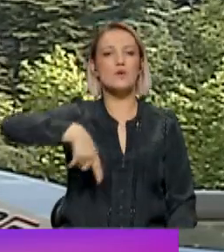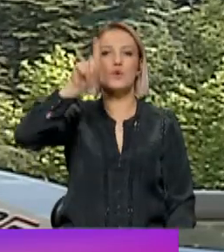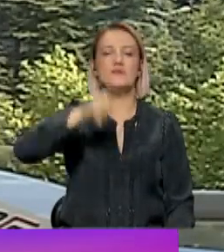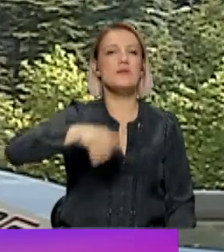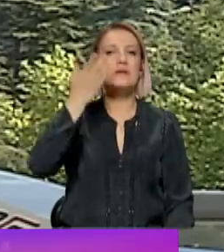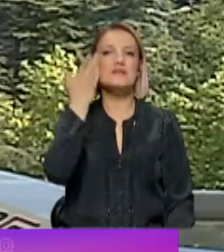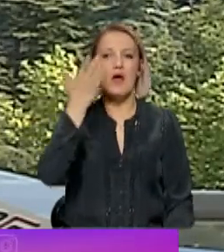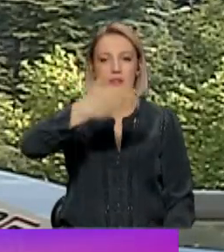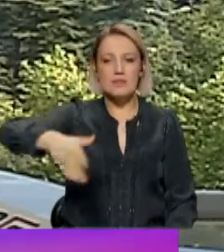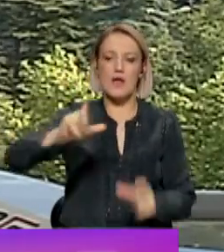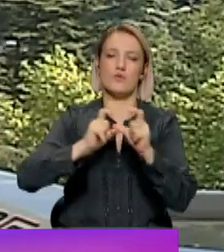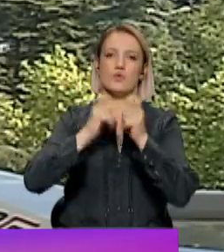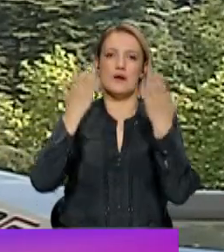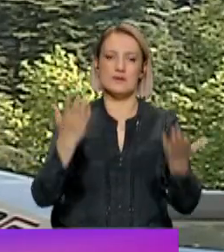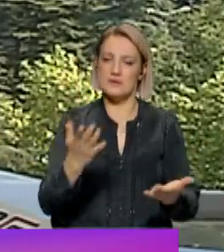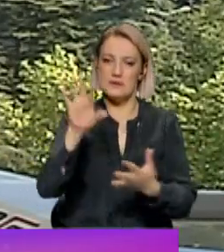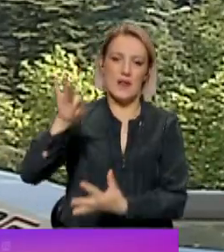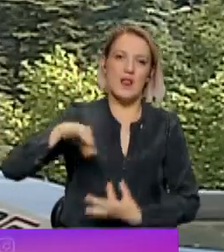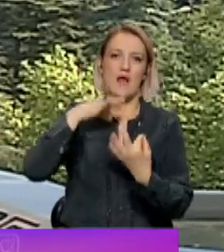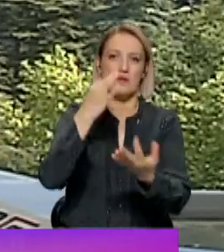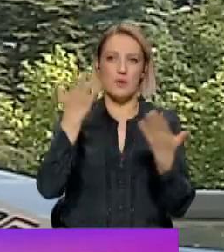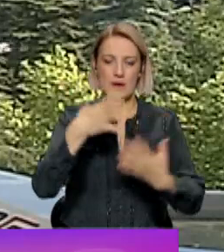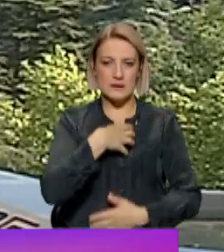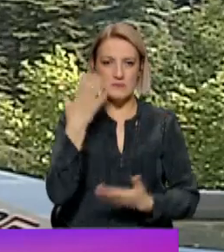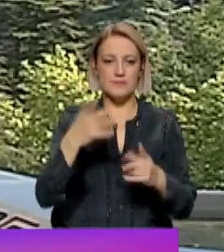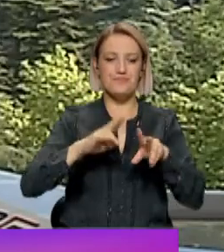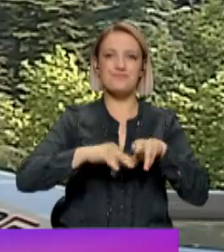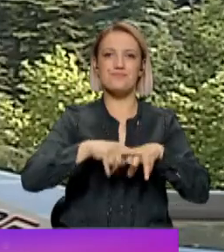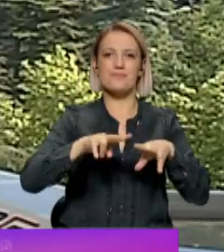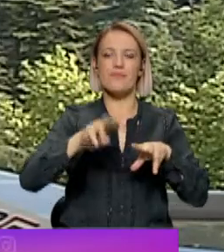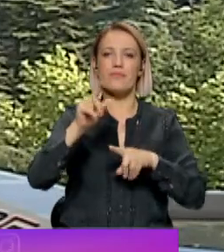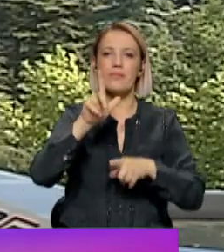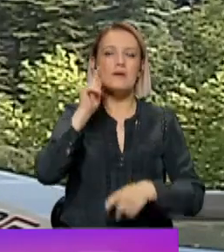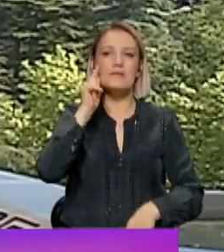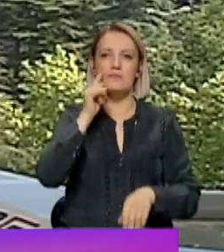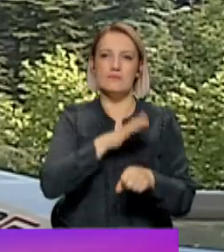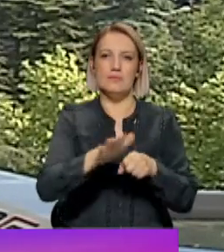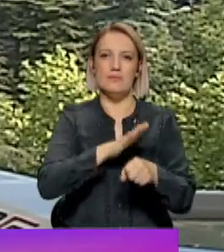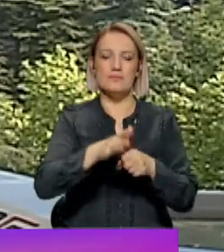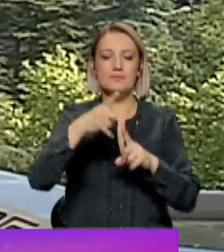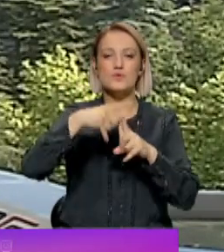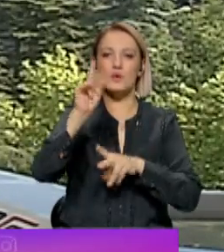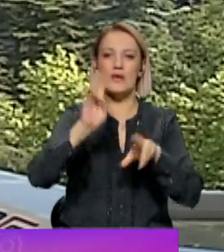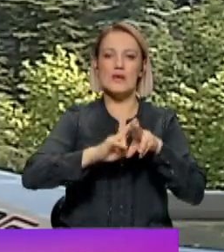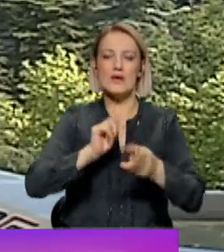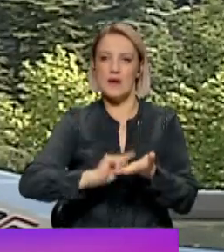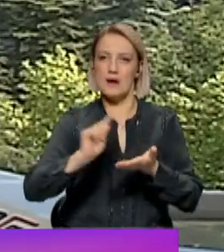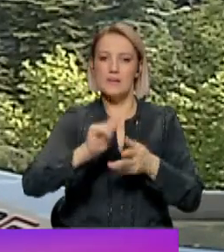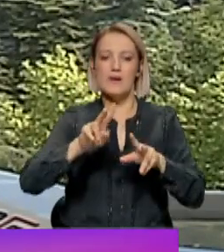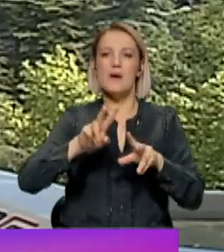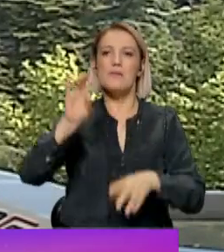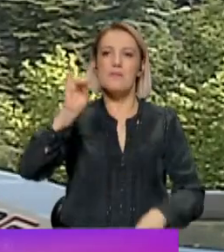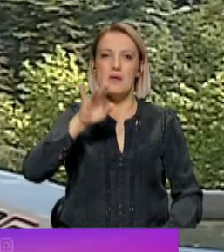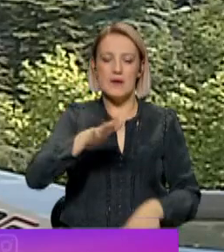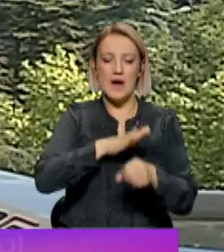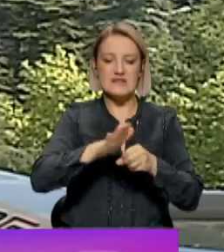izleyicilere günaydınlarını iletiyor kendisi. Ve Kamil Turan Kayseri'den yazıyor. TÜİK rakamlarına Milliyetçi Hareket Partisi